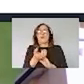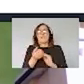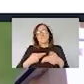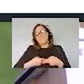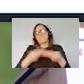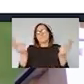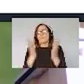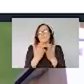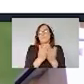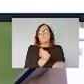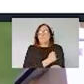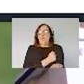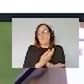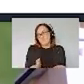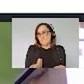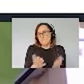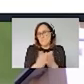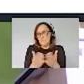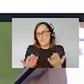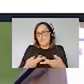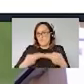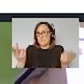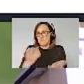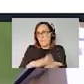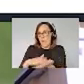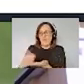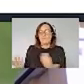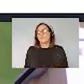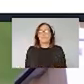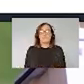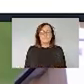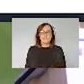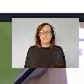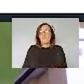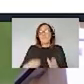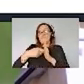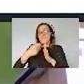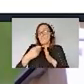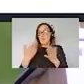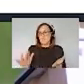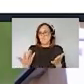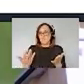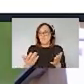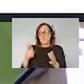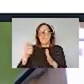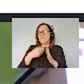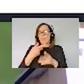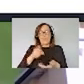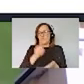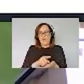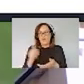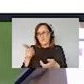książki z Państwa biblioteki. Czemu nie? Są też takie działania. Filmy, Państwo pytaliście też o filmy. O filmach byśmy nie